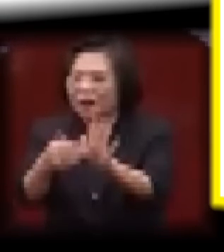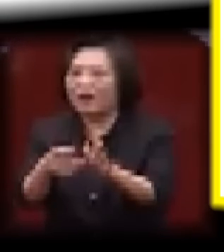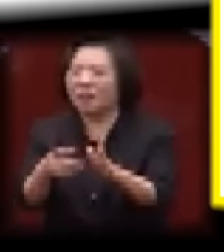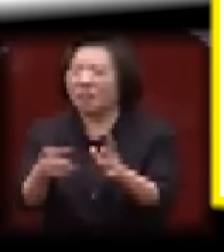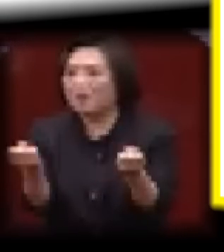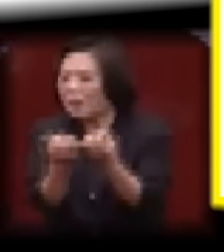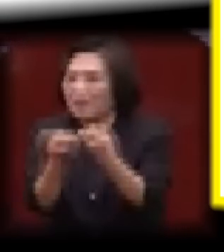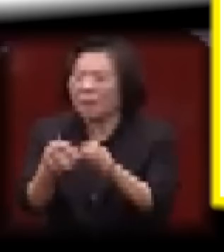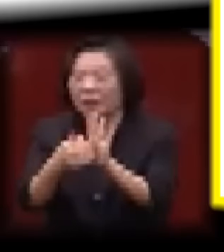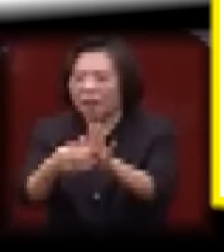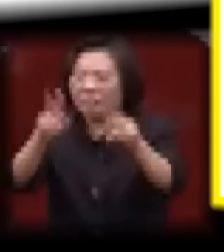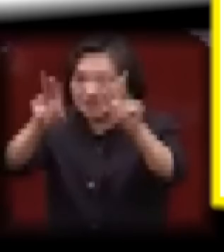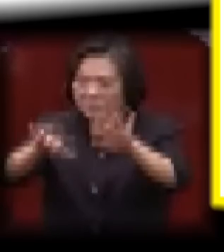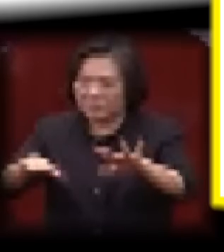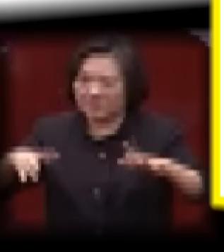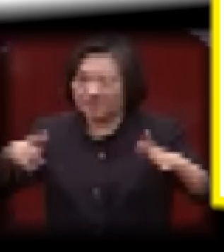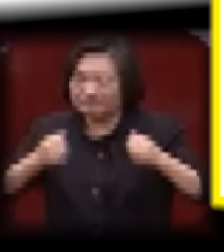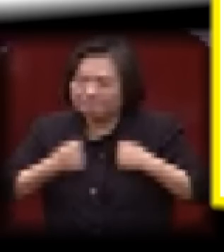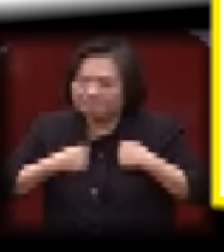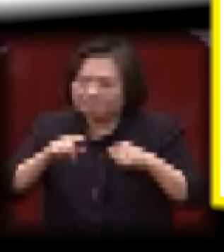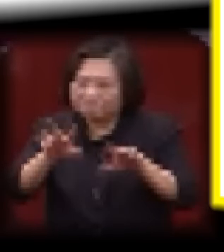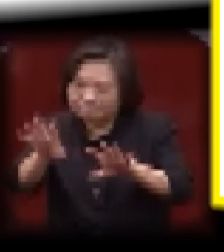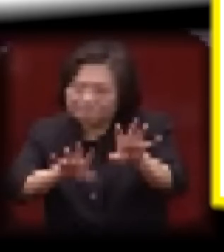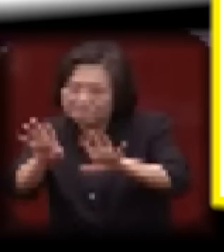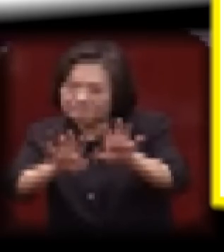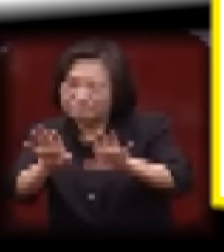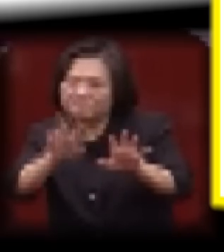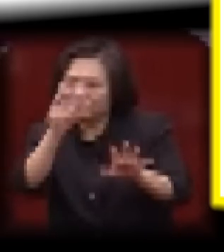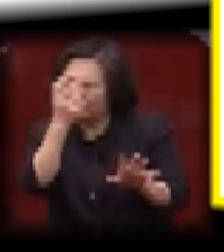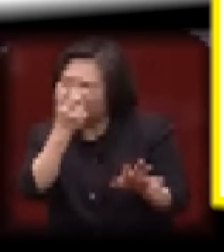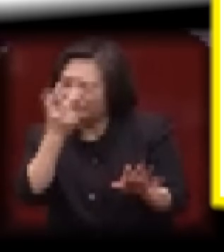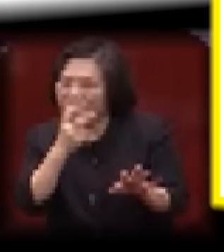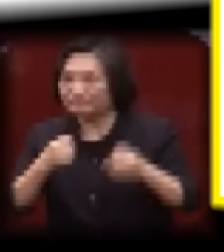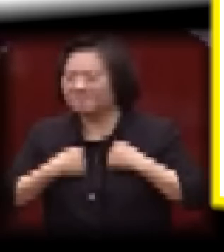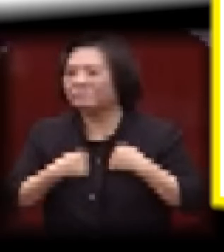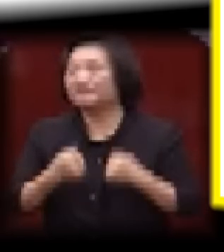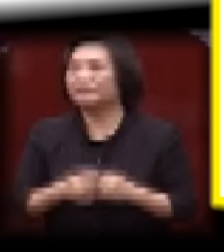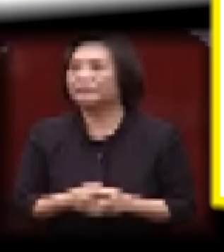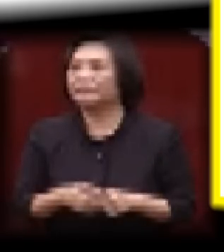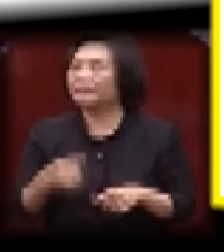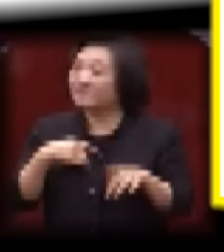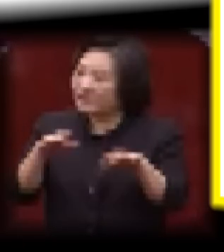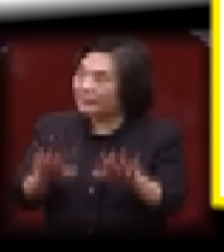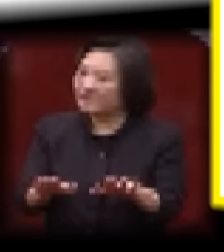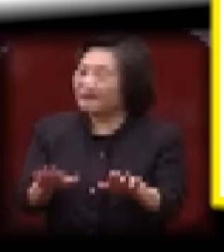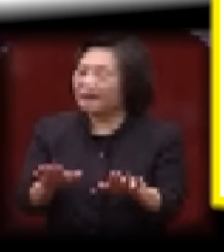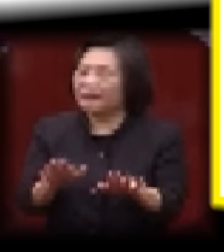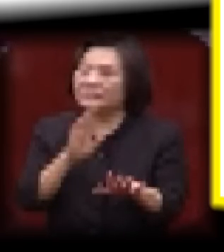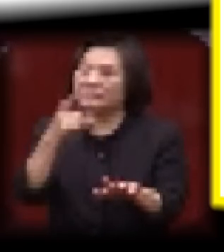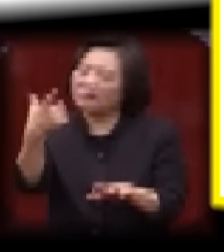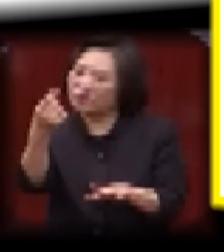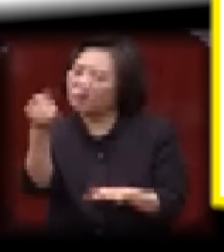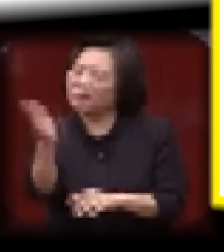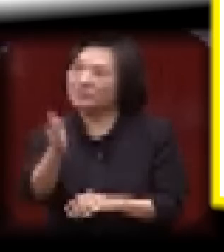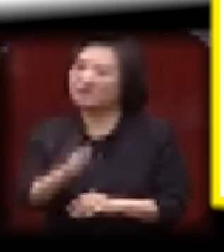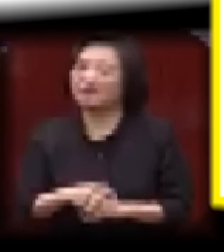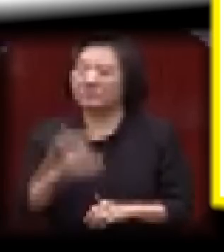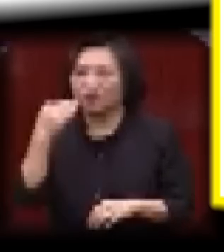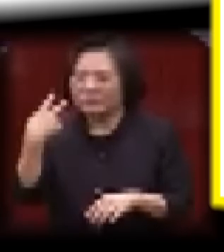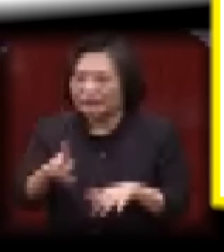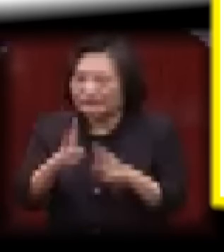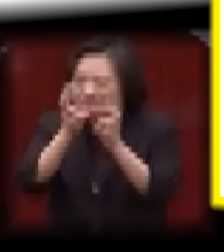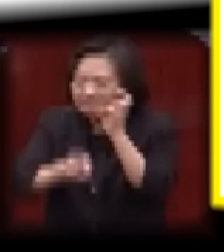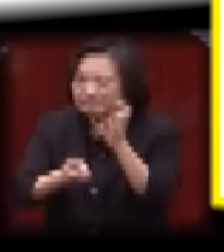电脑模拟。那整个我想这也是一直在攻防的重点，不过大概目前还是维持在6万了，其实更精确的讲法